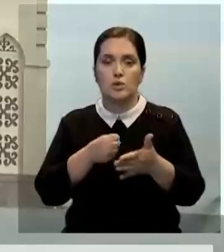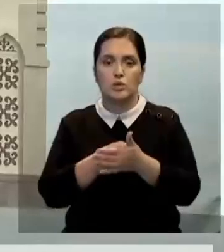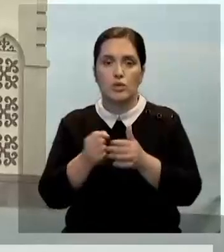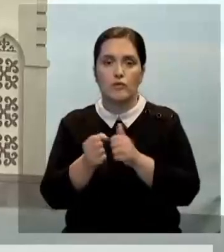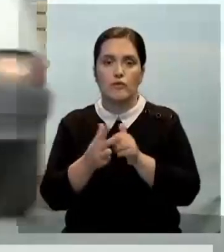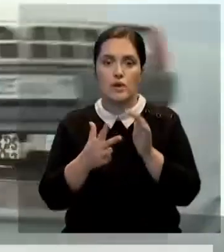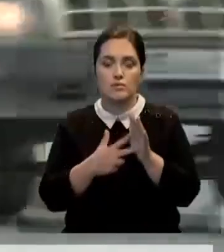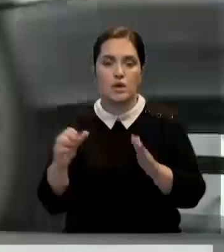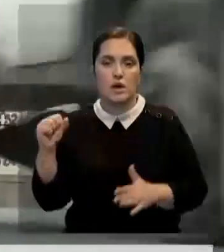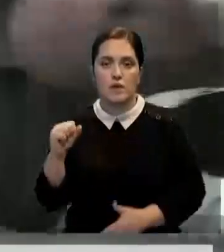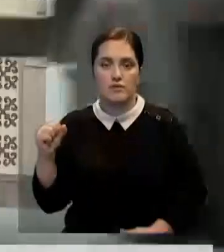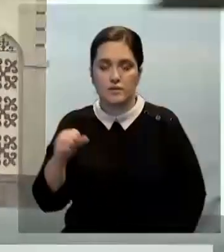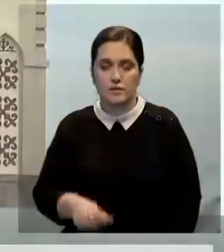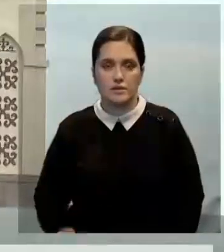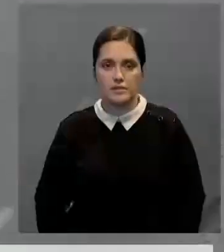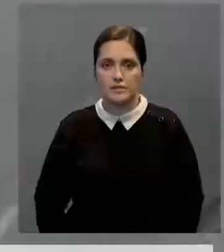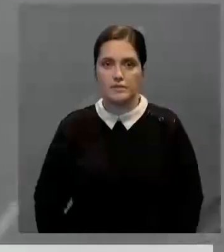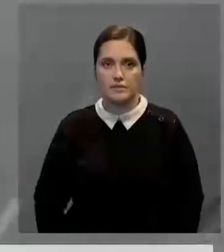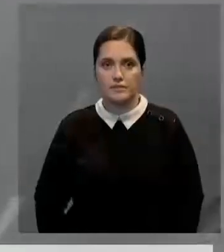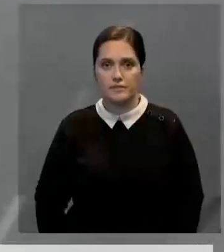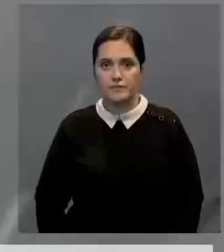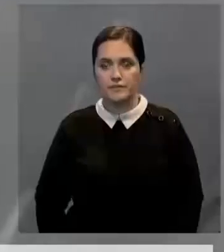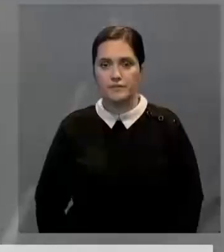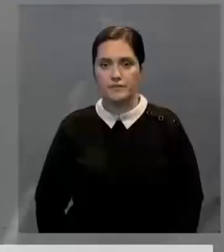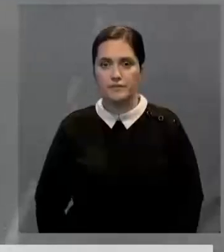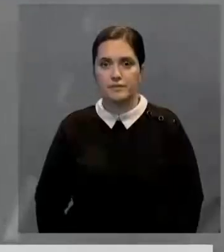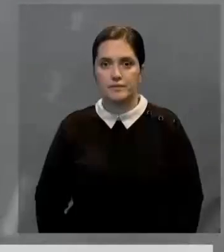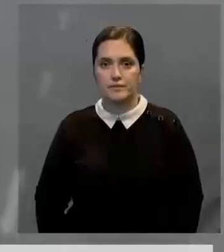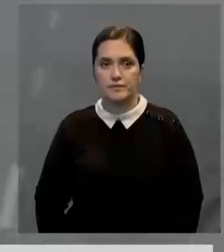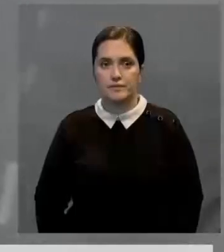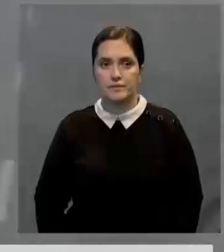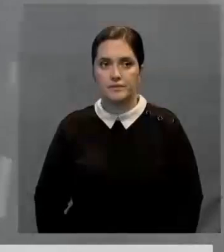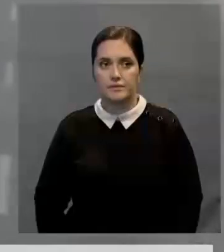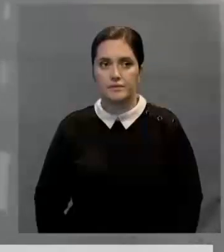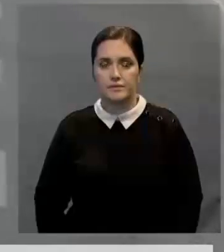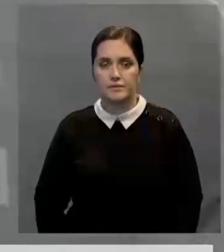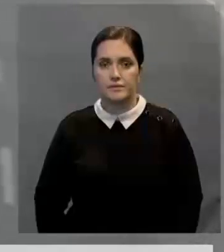18 августа. Кристина Алмазкызы, Альхайдар Турлыханов, Кызылорда, Хабар 24.